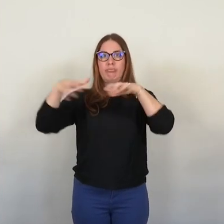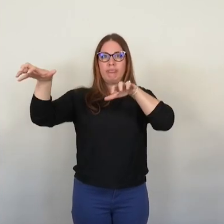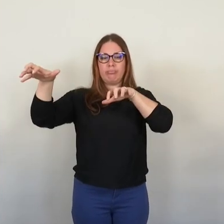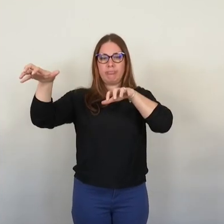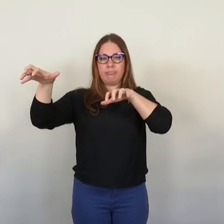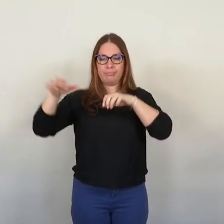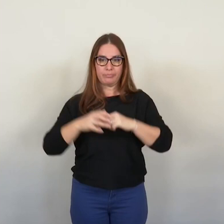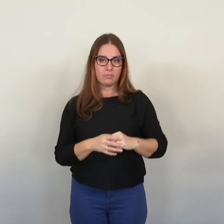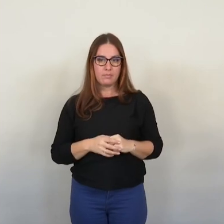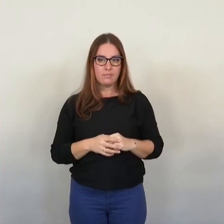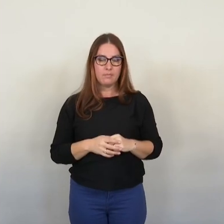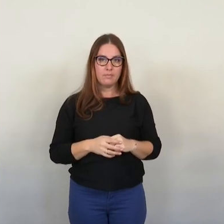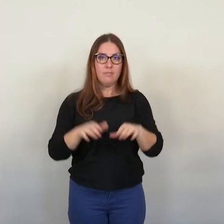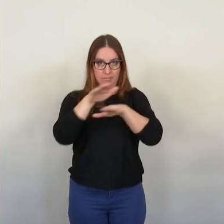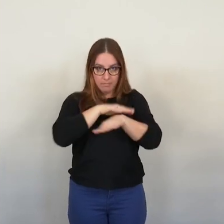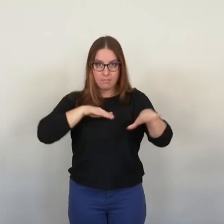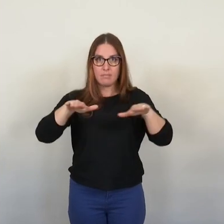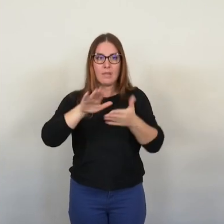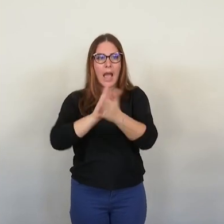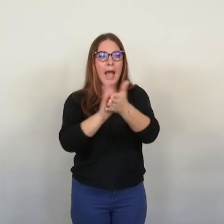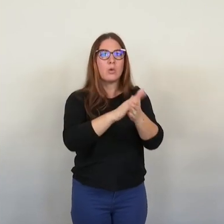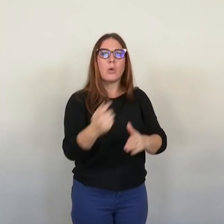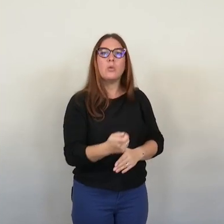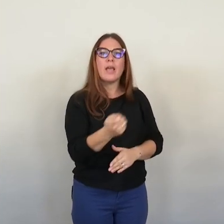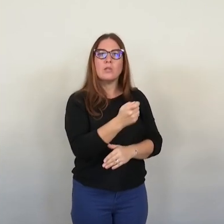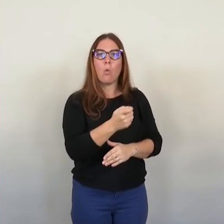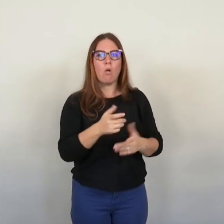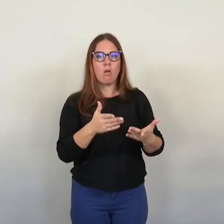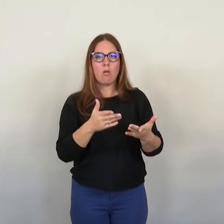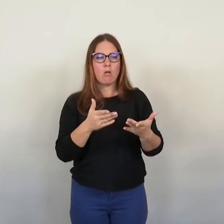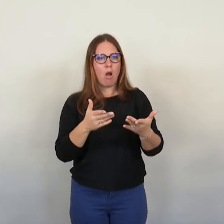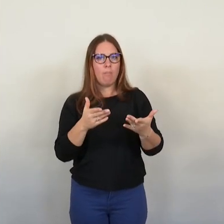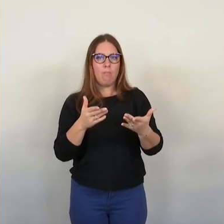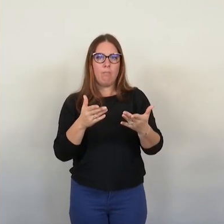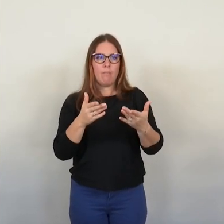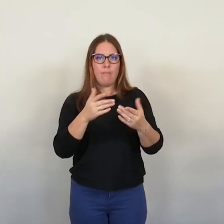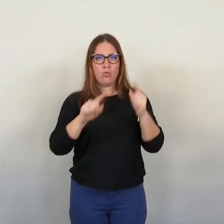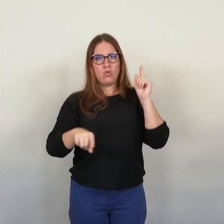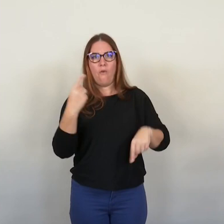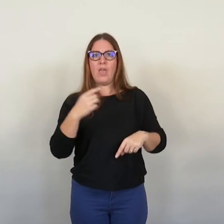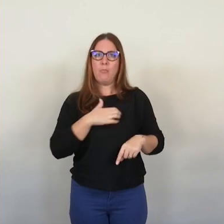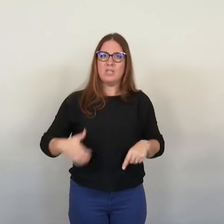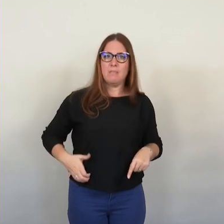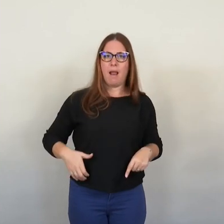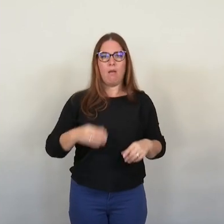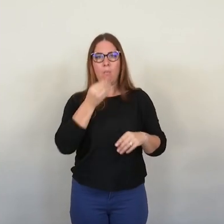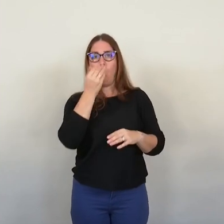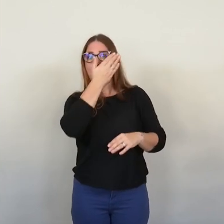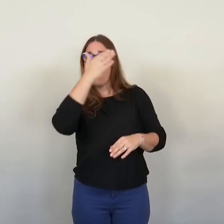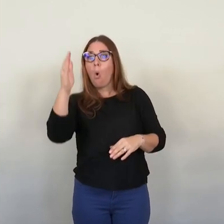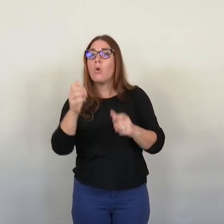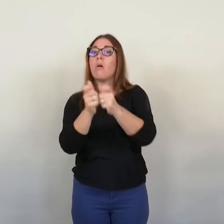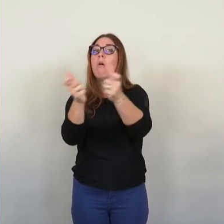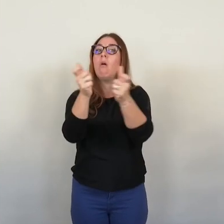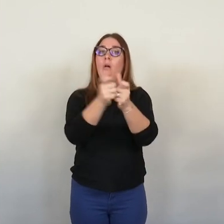d'un autre côté vous faites la chasse aux associations d'éducation populaire qui ont qui ont été municipalisées sous-traité dans d'autres